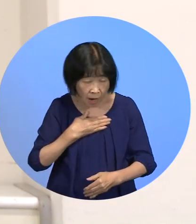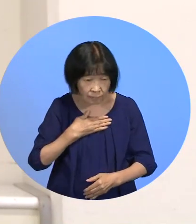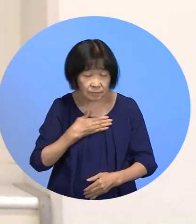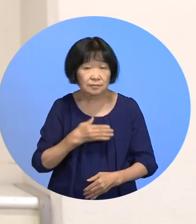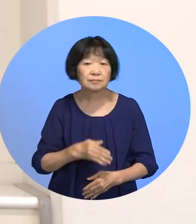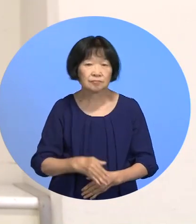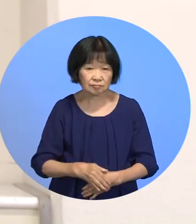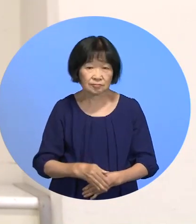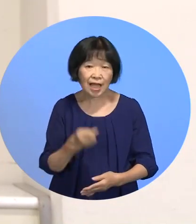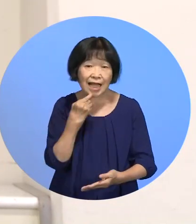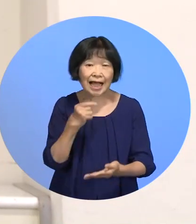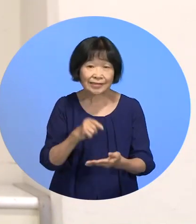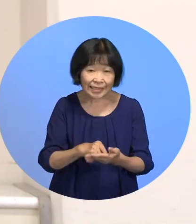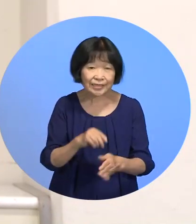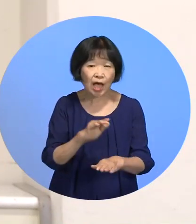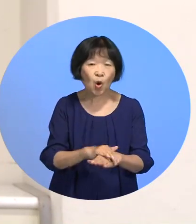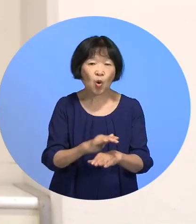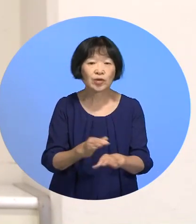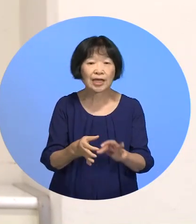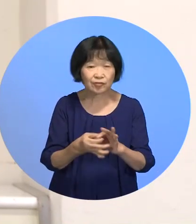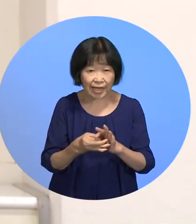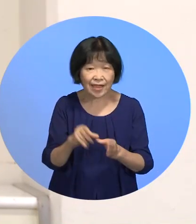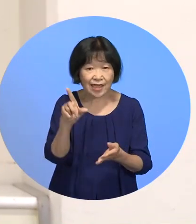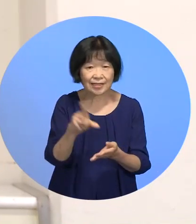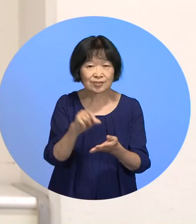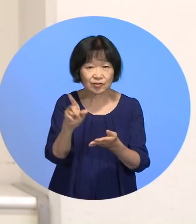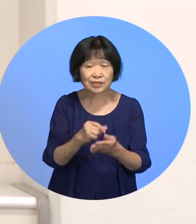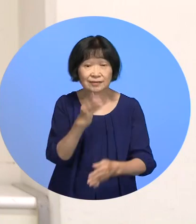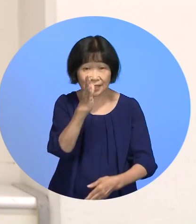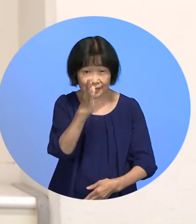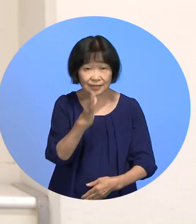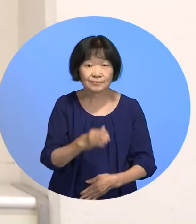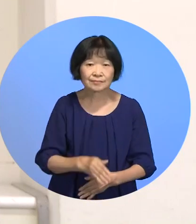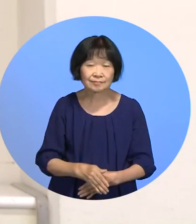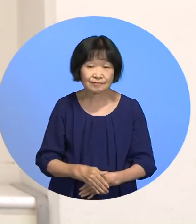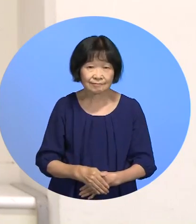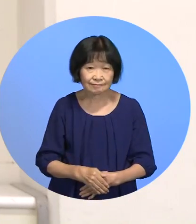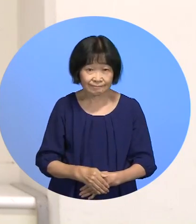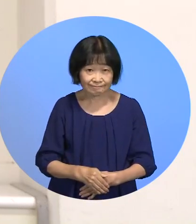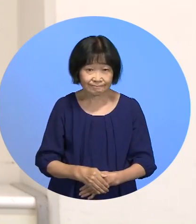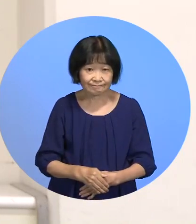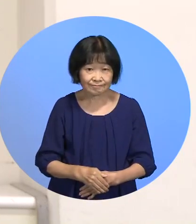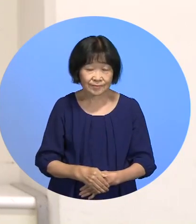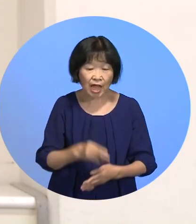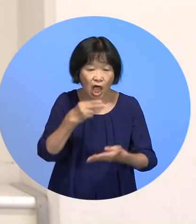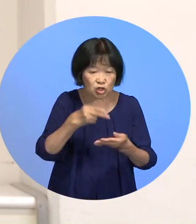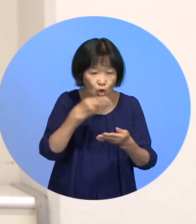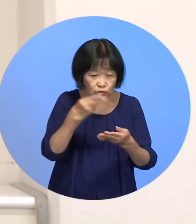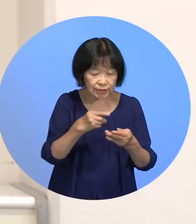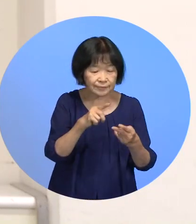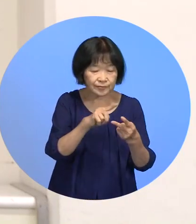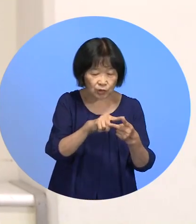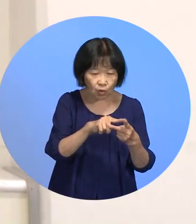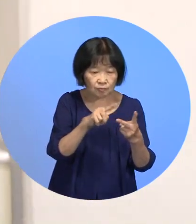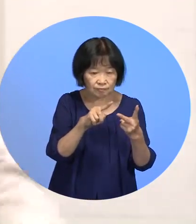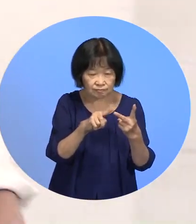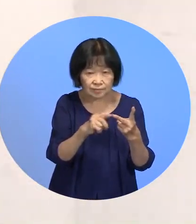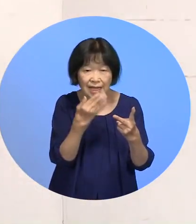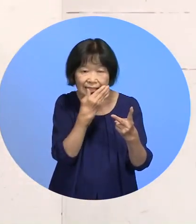簡単な方法なのでぜひ活用してみてくださいね。そして食事とともに大切なの